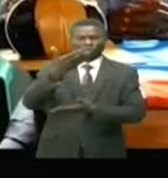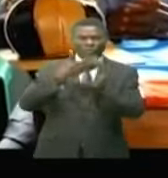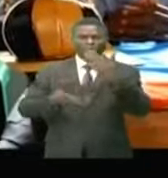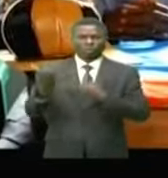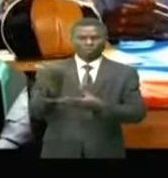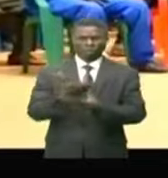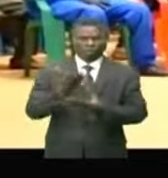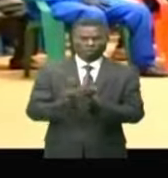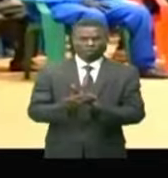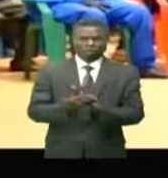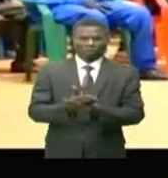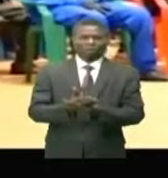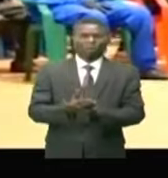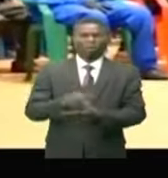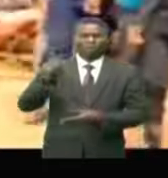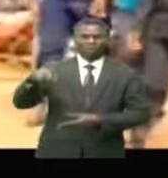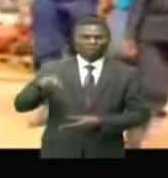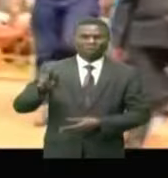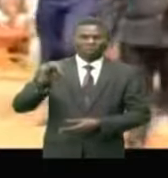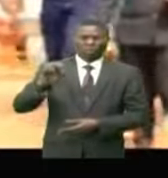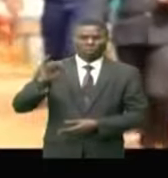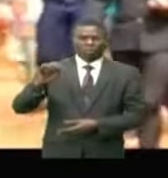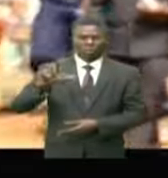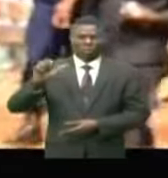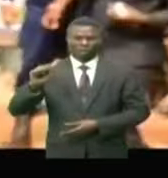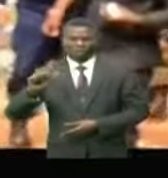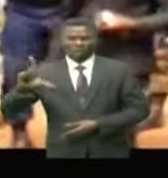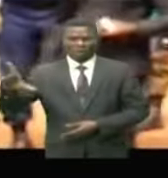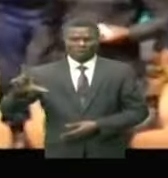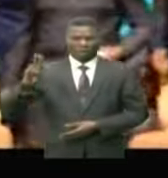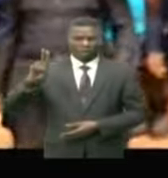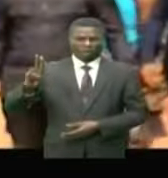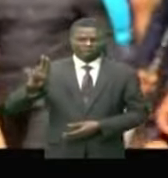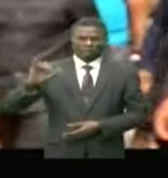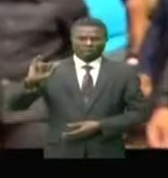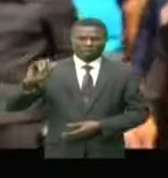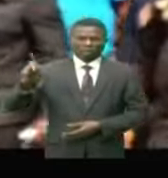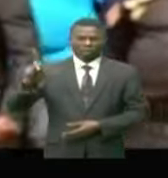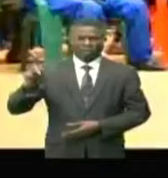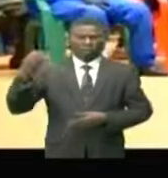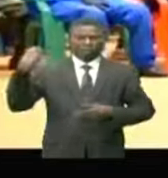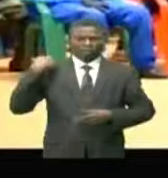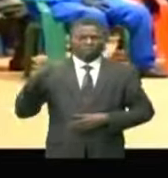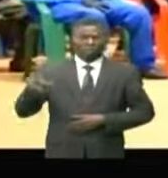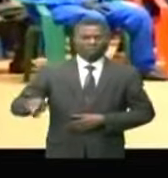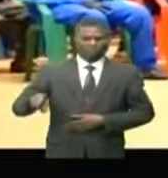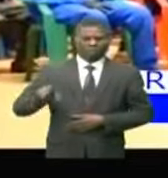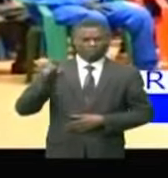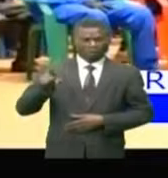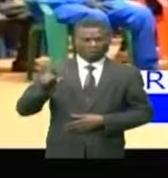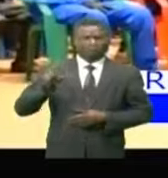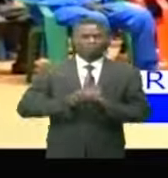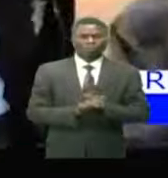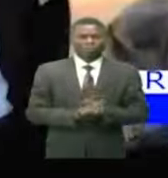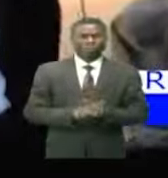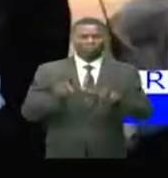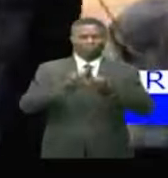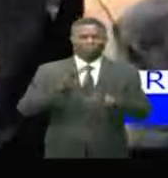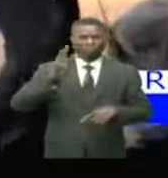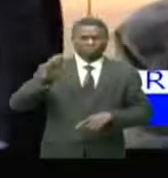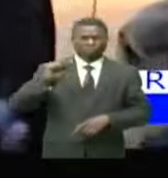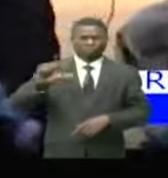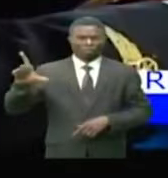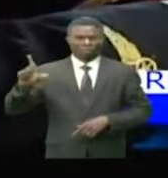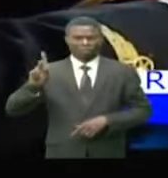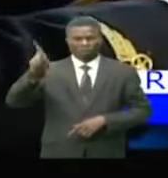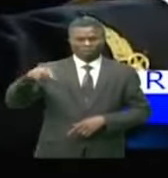ont eu lieu à Pimbo et à Libi, respectivement chef-lieu du secteur de Walendu Djassi et Walendu Piti, où